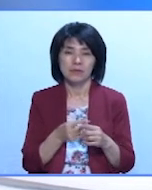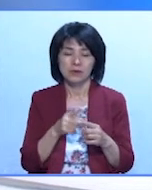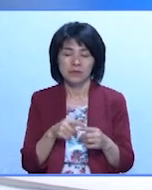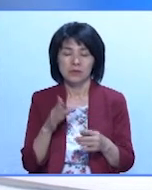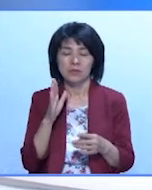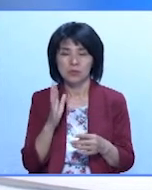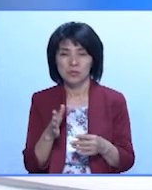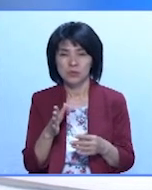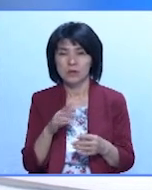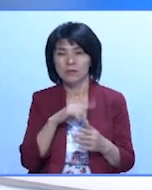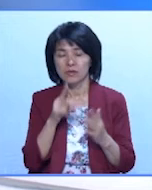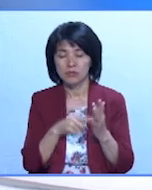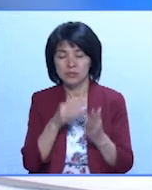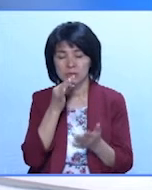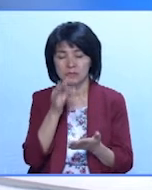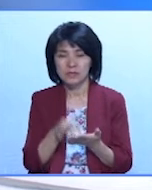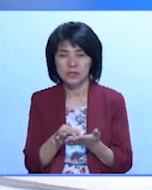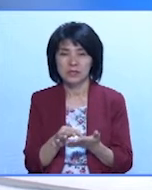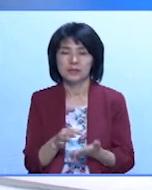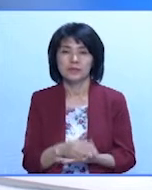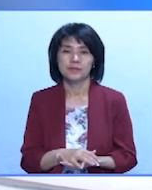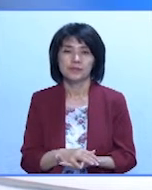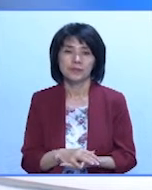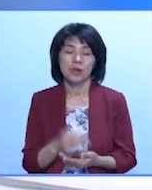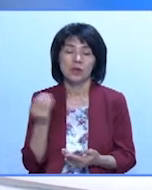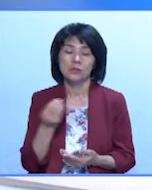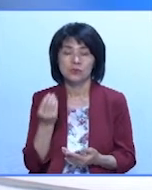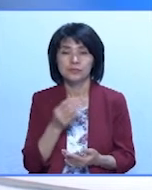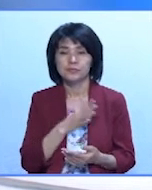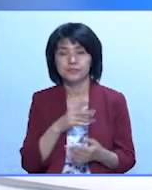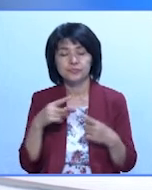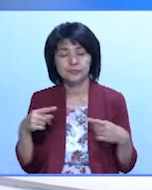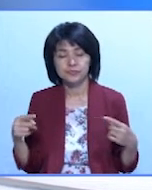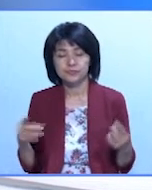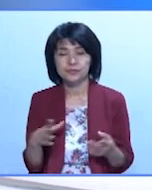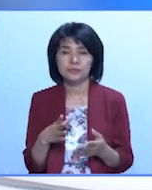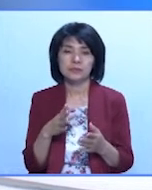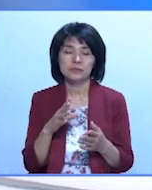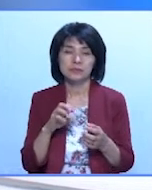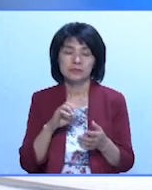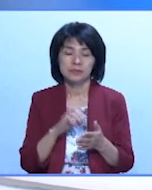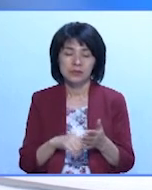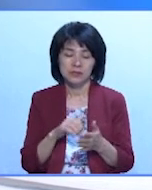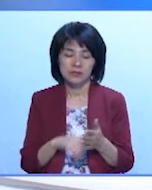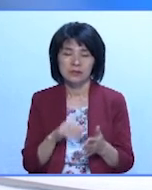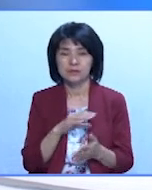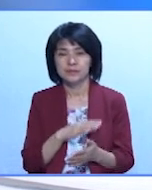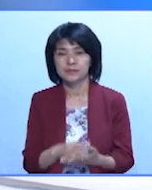тарапынан келіп түскен сауалдарға жауап берді. Баспасөз мәслихатында айтылған өзге де мәселелер жайында тілшіміздің